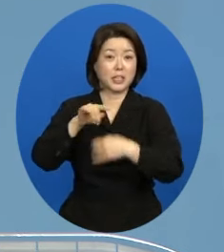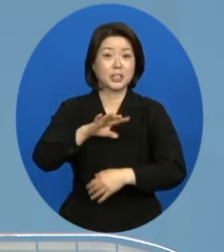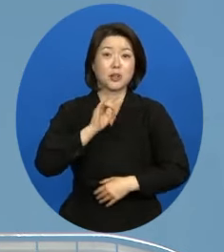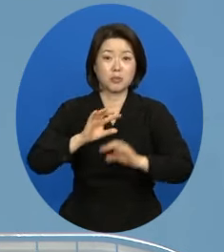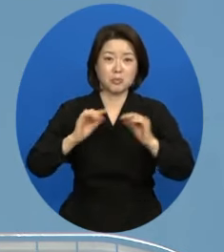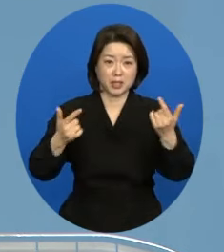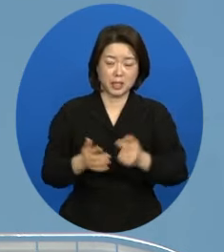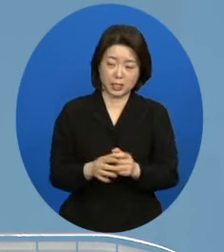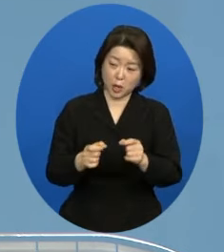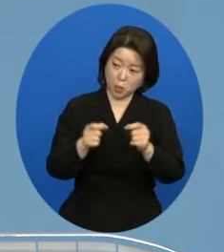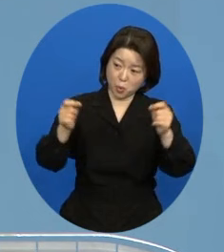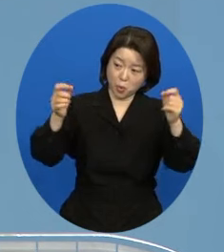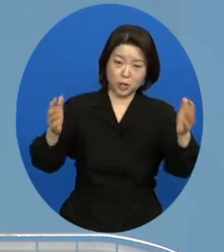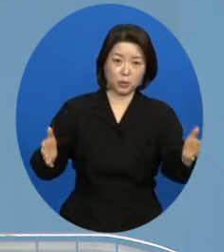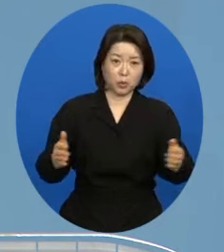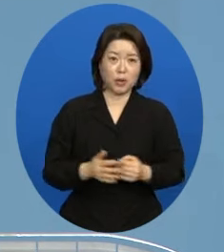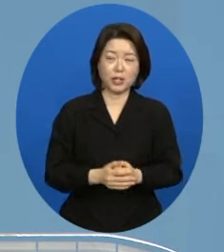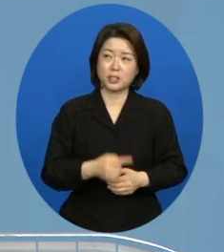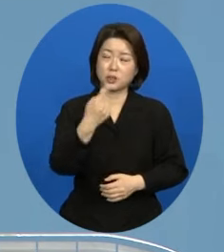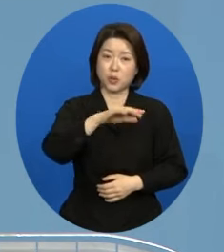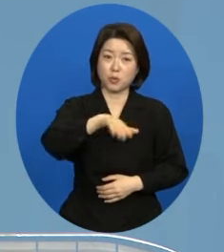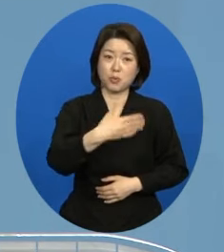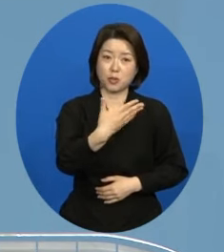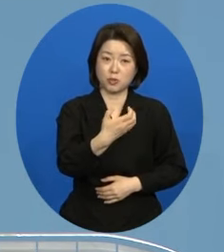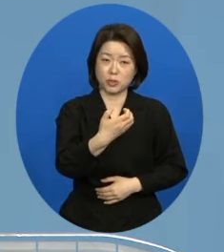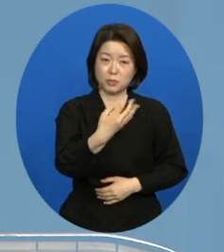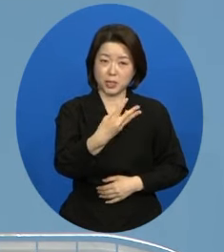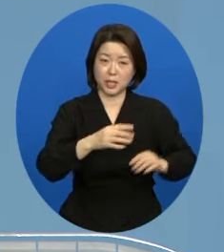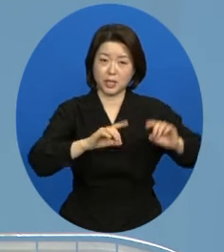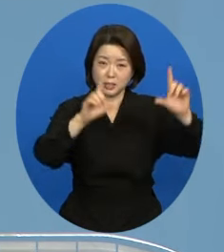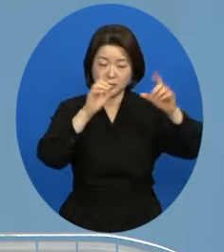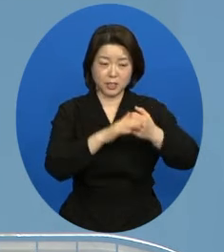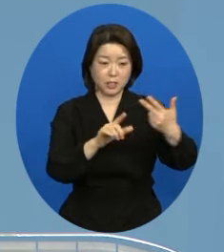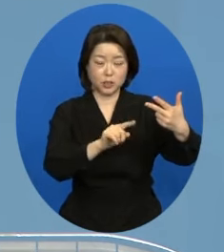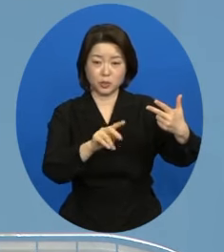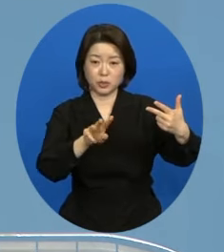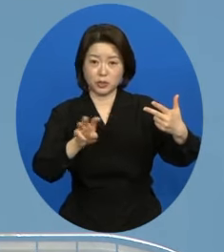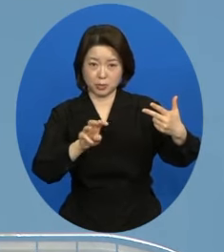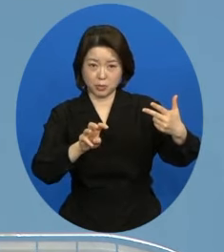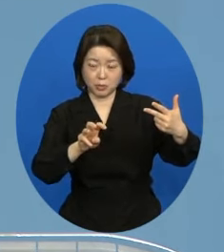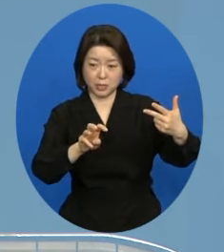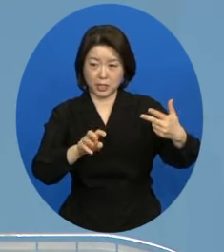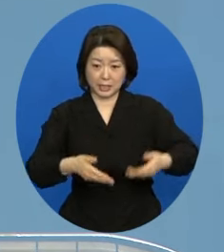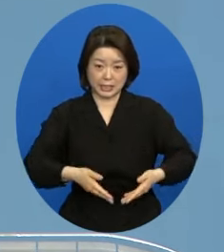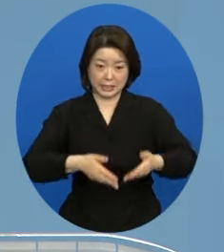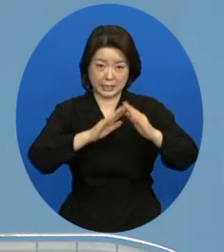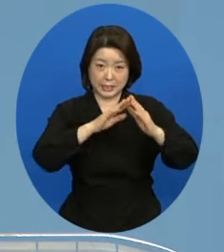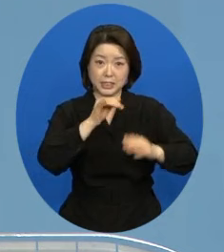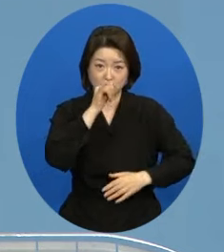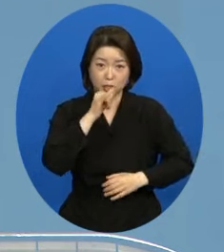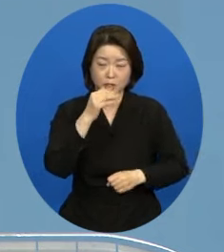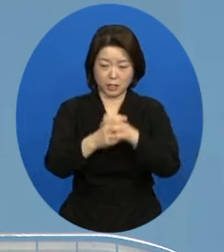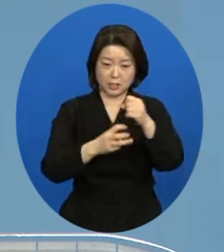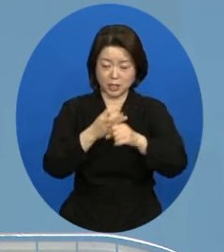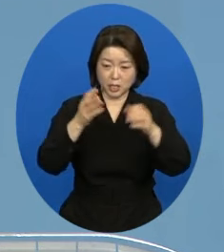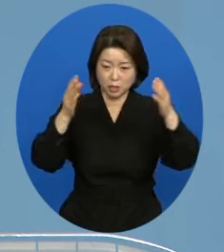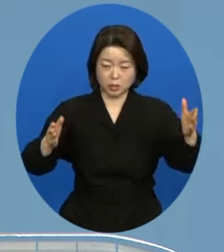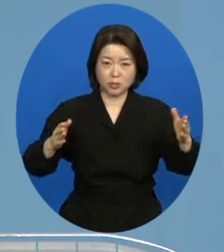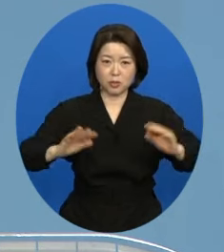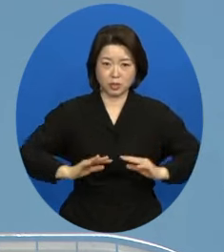교회가 오랜 기간 동안 아까 1994년 7월 30일에 기공 예배를 들었다고 했는데 30년간 건축